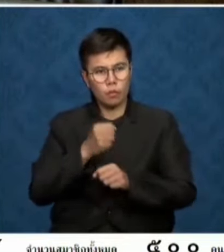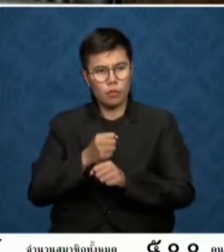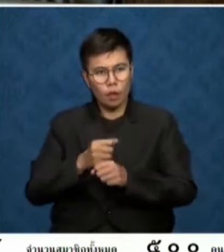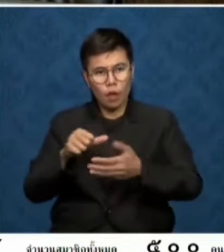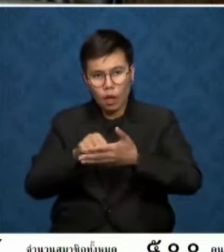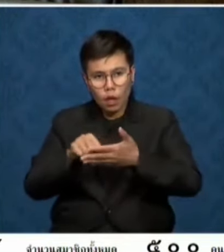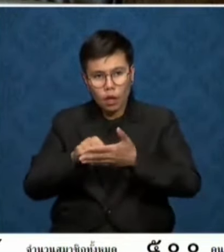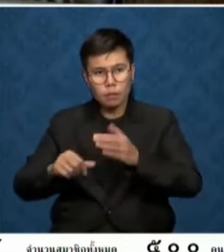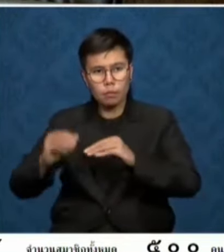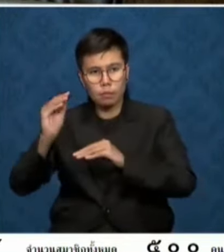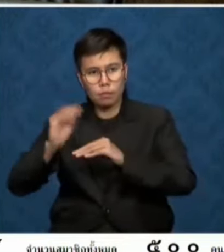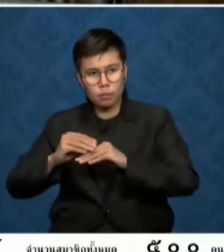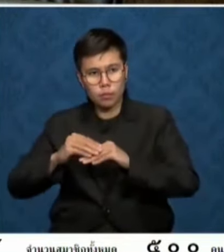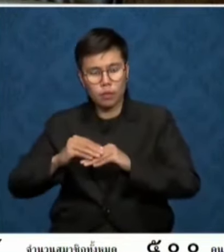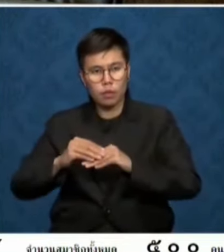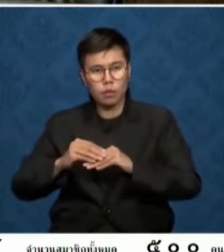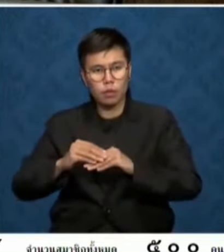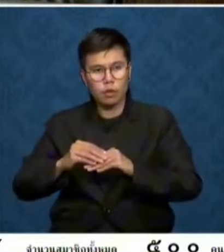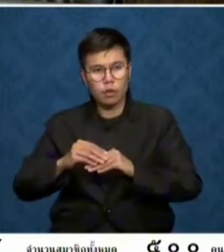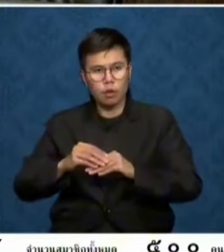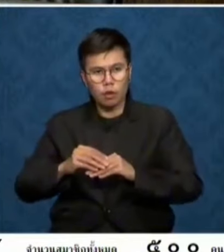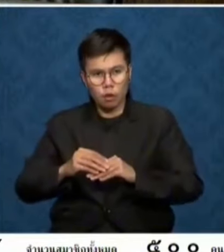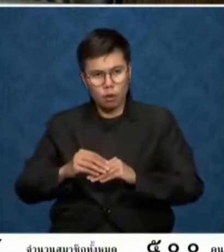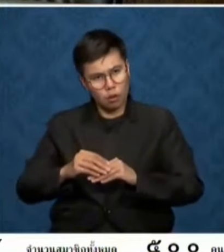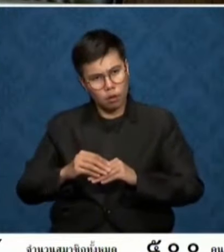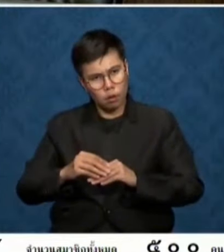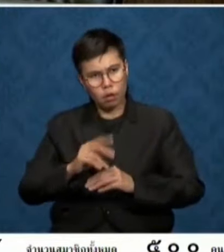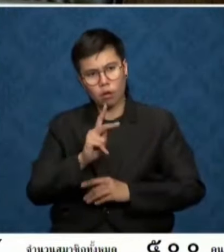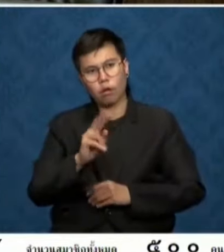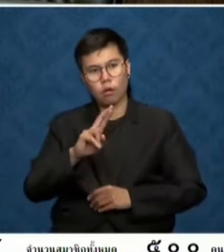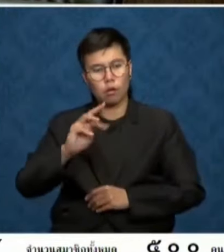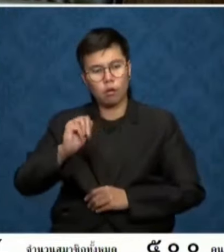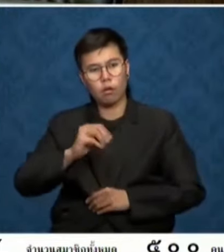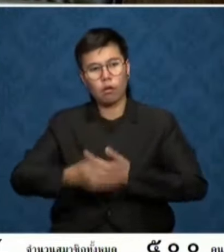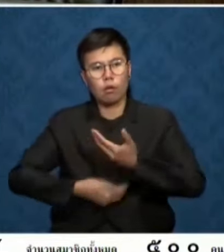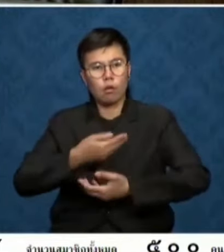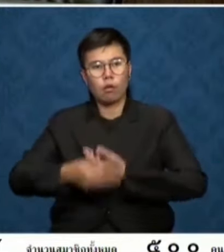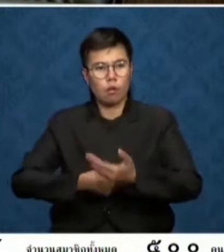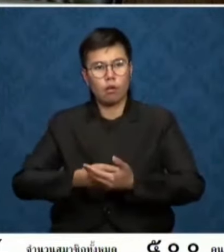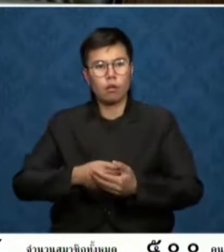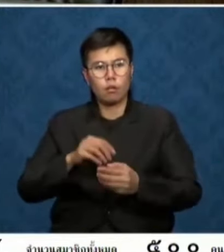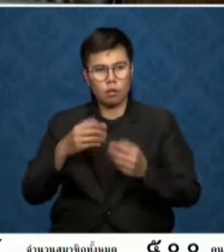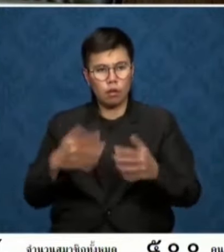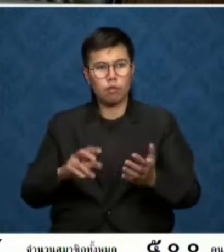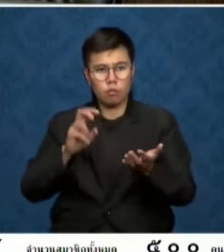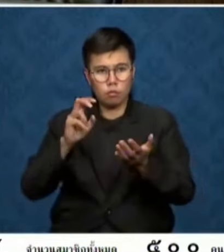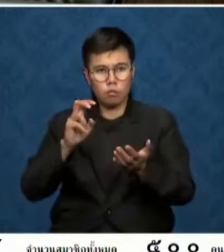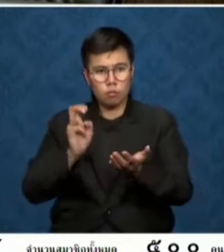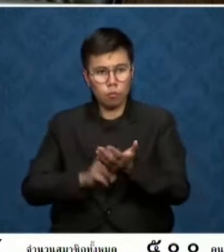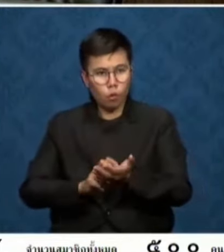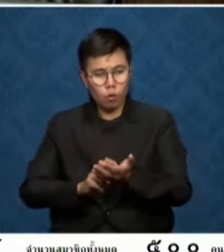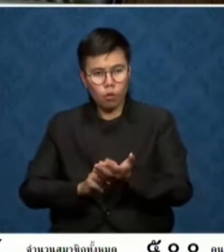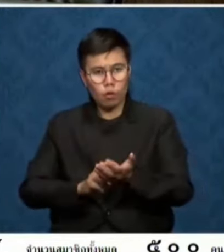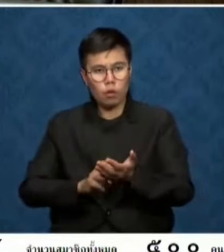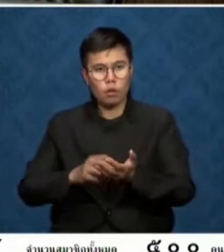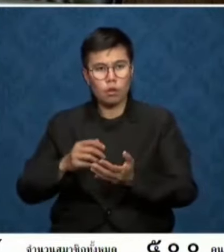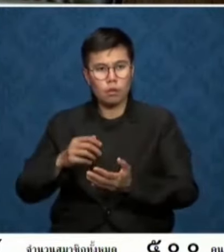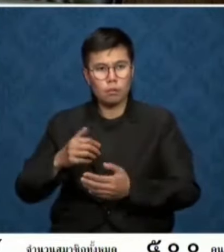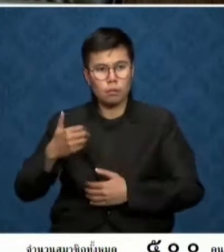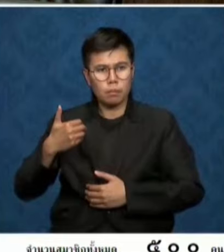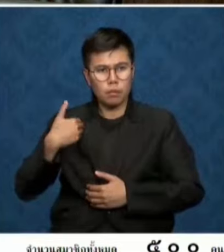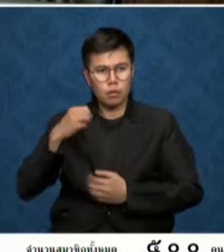พิ่มใส่ไว้ในกระทรวงกรมการค้าภายในเพื่อจัดเตรียมรองรับปัญหาที่เกิดขึ้นที่ราคาเศรษฐกิจ